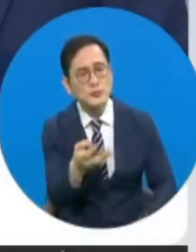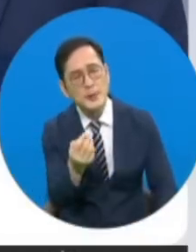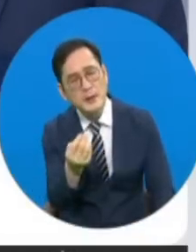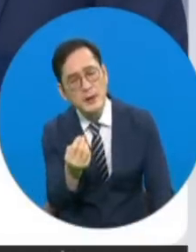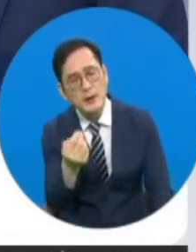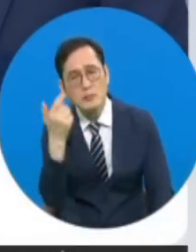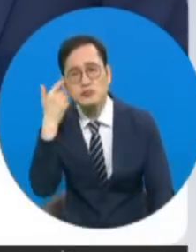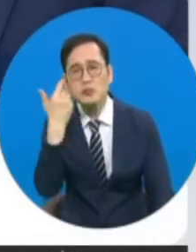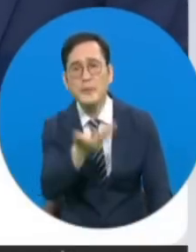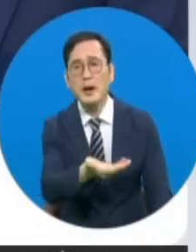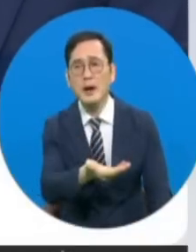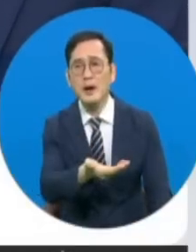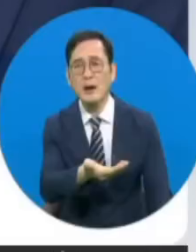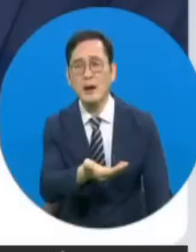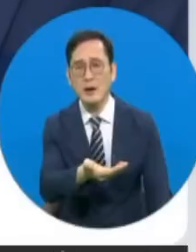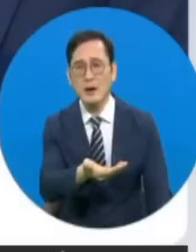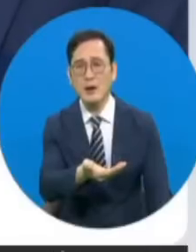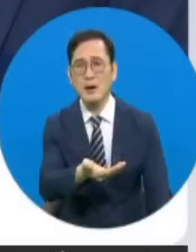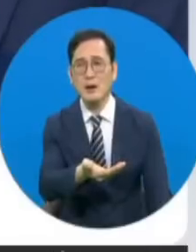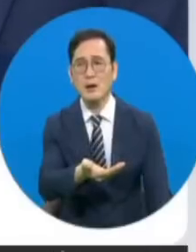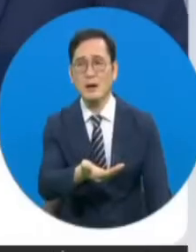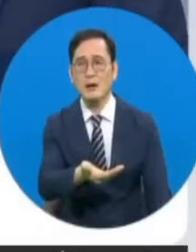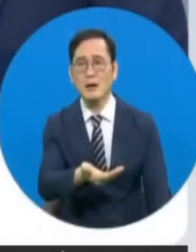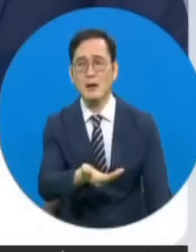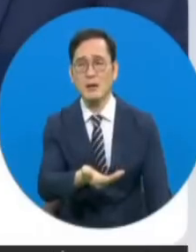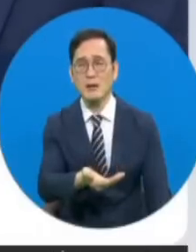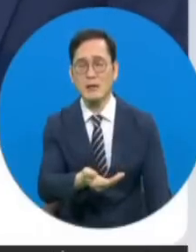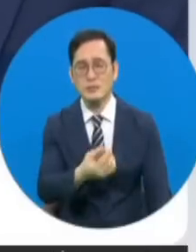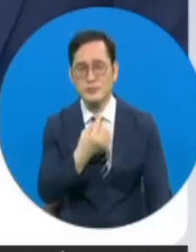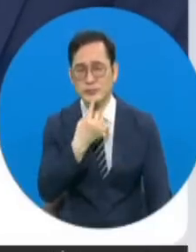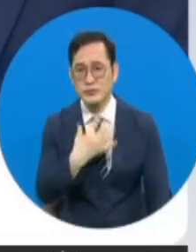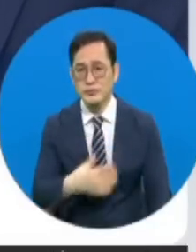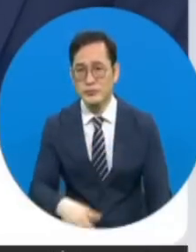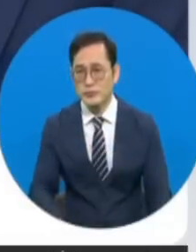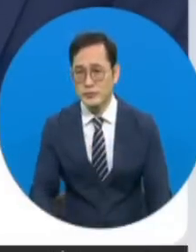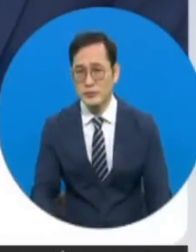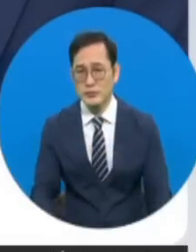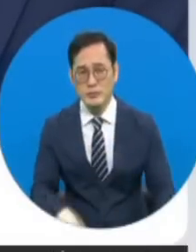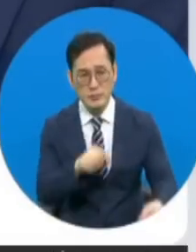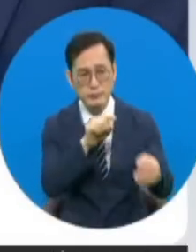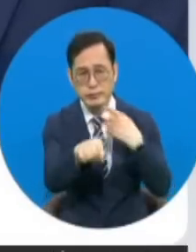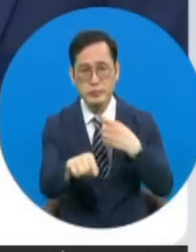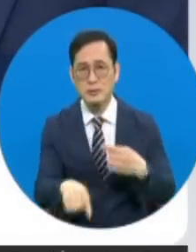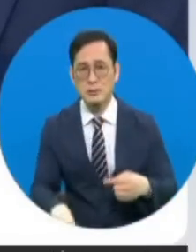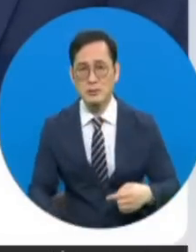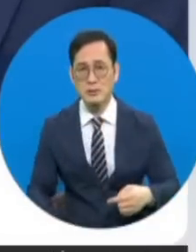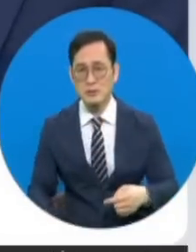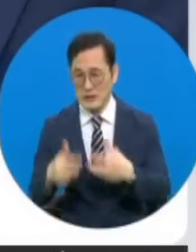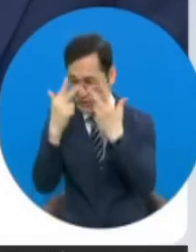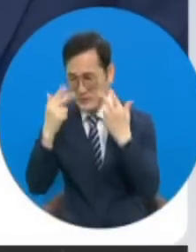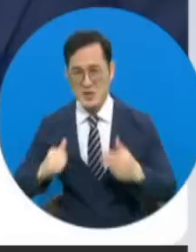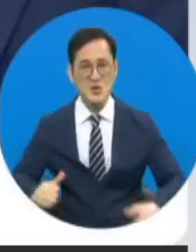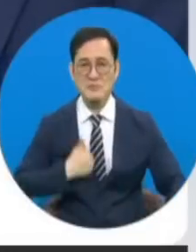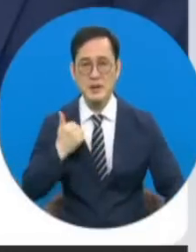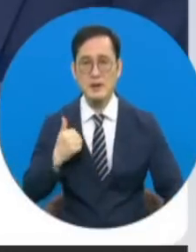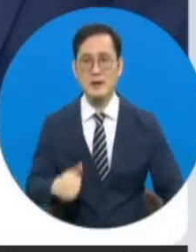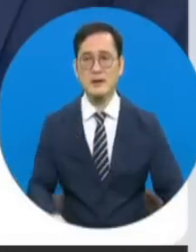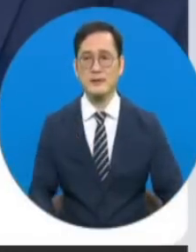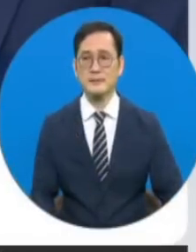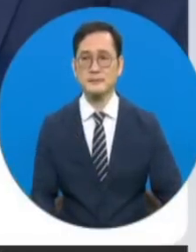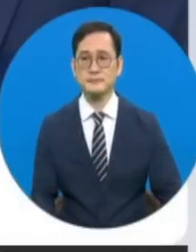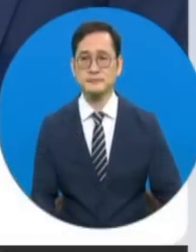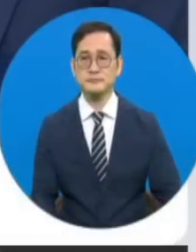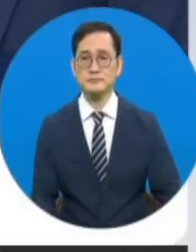해서 국방위원으로서 모자라느냐 모자라지 않느냐를 물어본 건데 다른 소리 하니까 지금 지금 열 받을 수밖에 없는 상황이라고 보고 있거든요